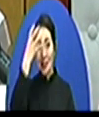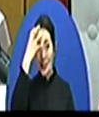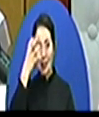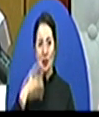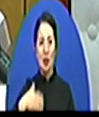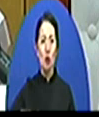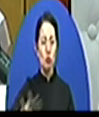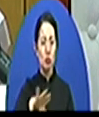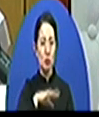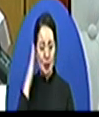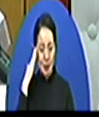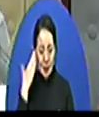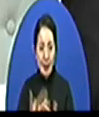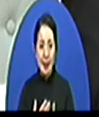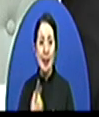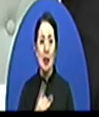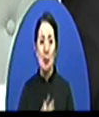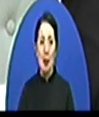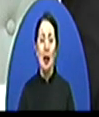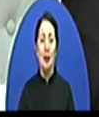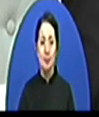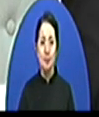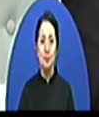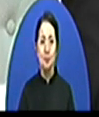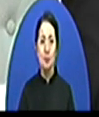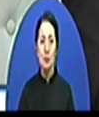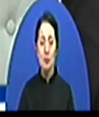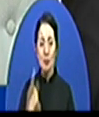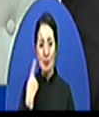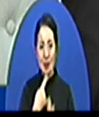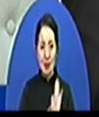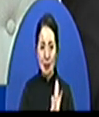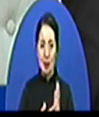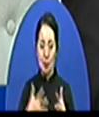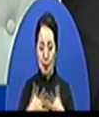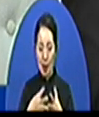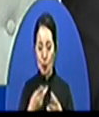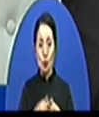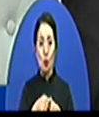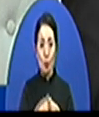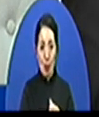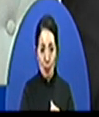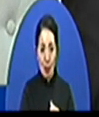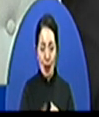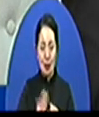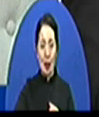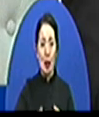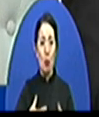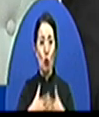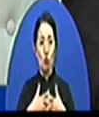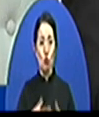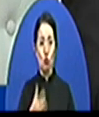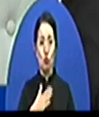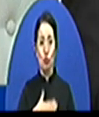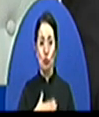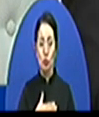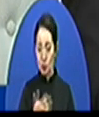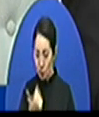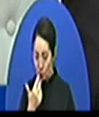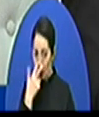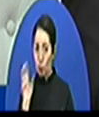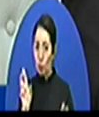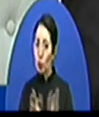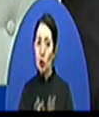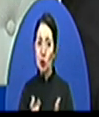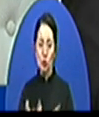одоо санал нэгдэж байгаа. Сардаа байрныхаа мөнгийг төлөөд тэгээд орон байртай болох болцоотой болно гэдэг бол энэ